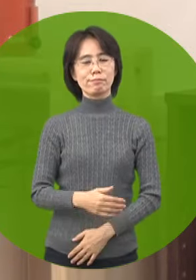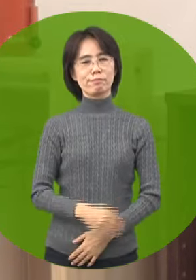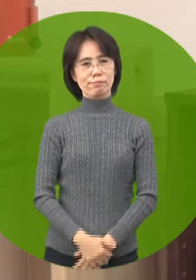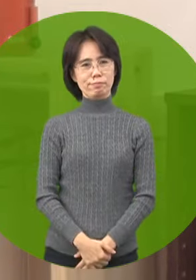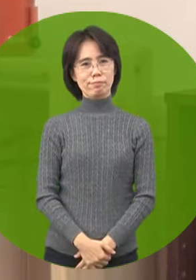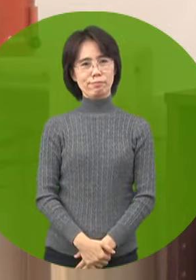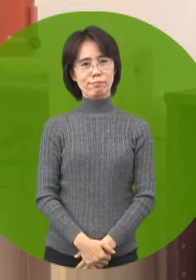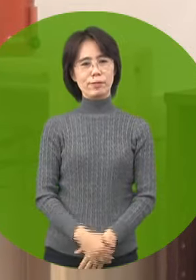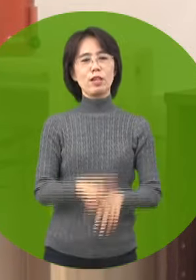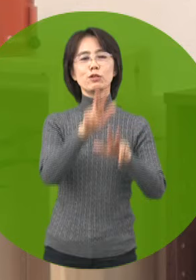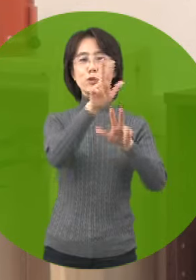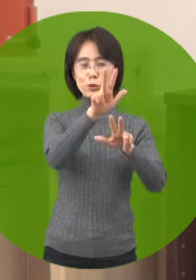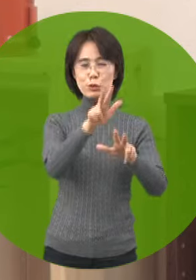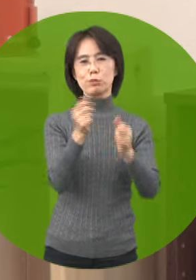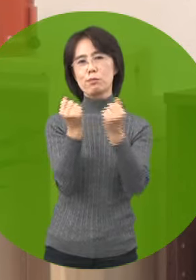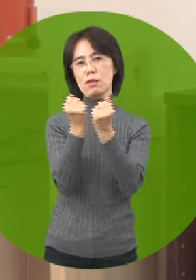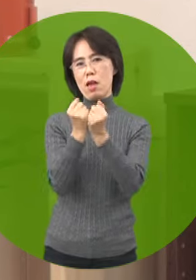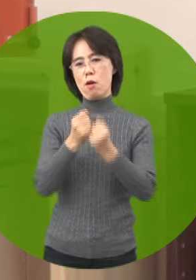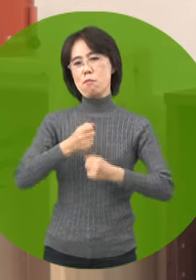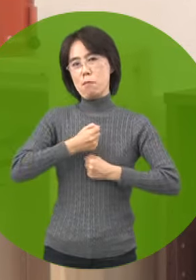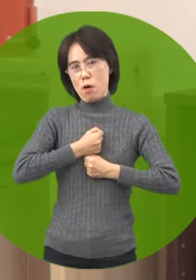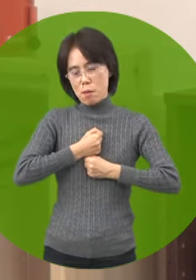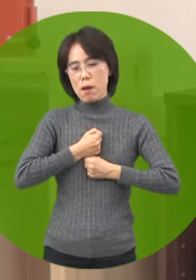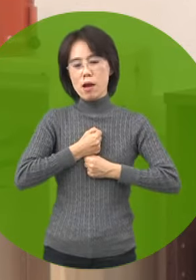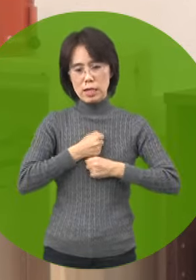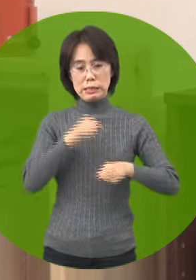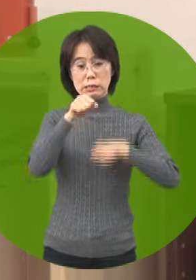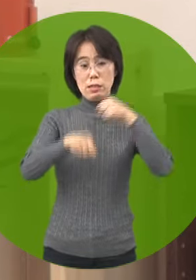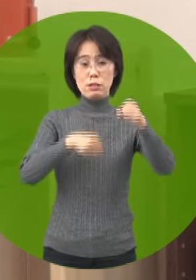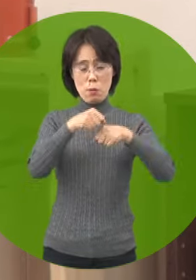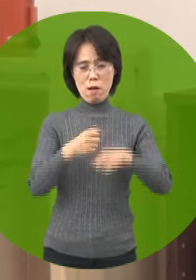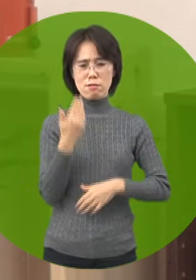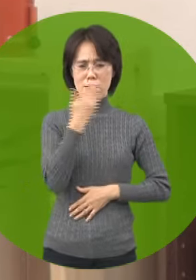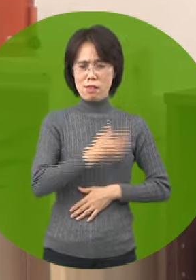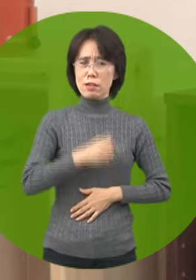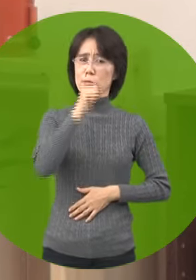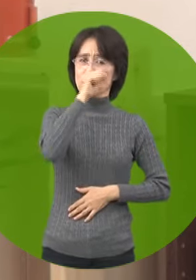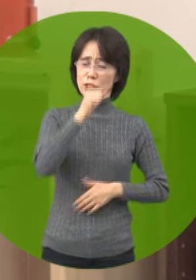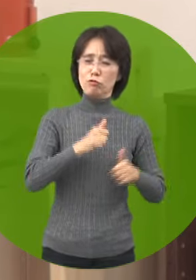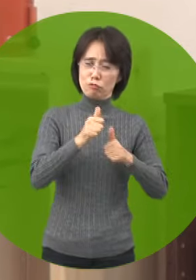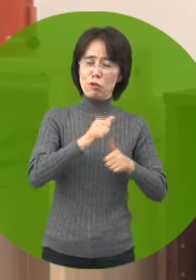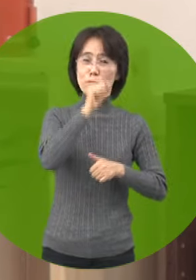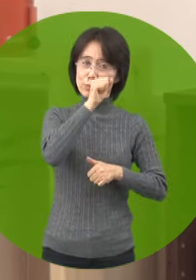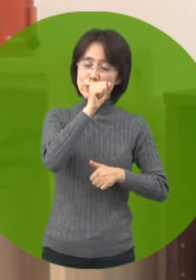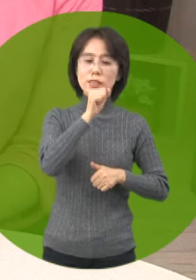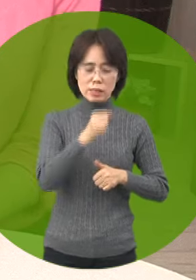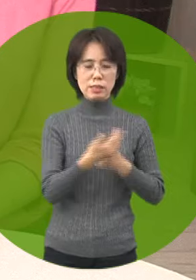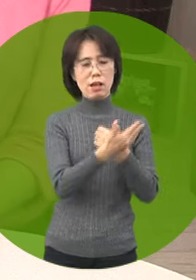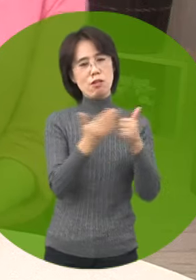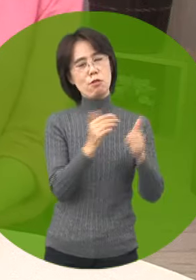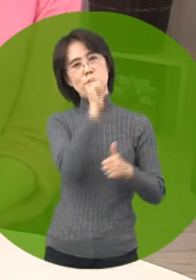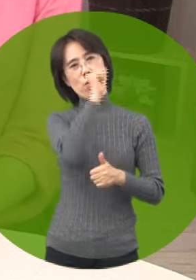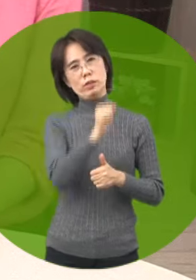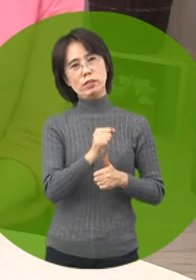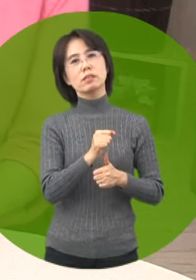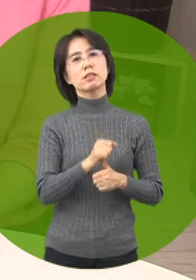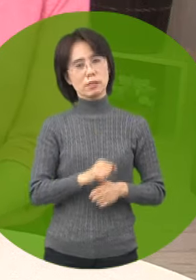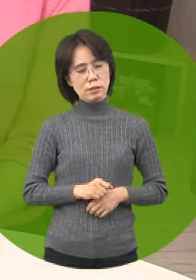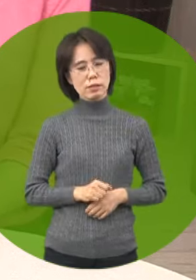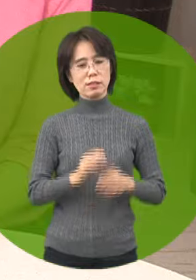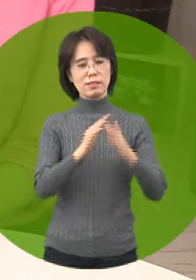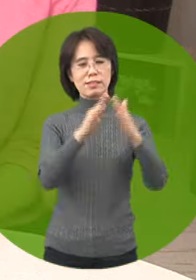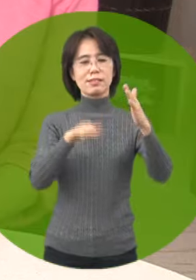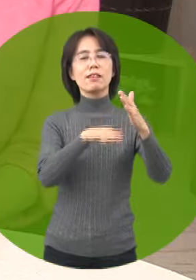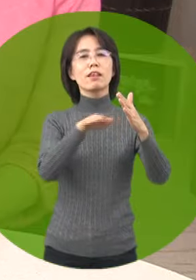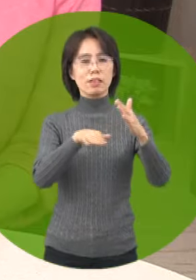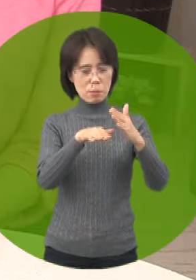ルールとマナーを守れば自転車は運動にもなりますし、環境にも優しい乗り物です。ご家庭でも自転